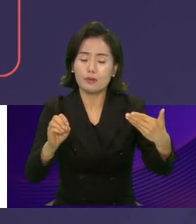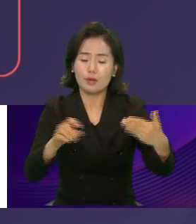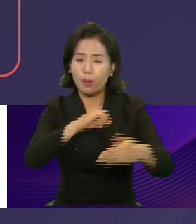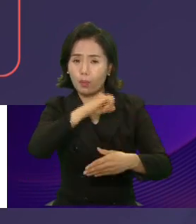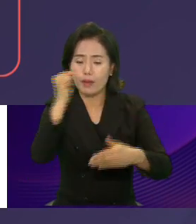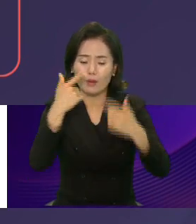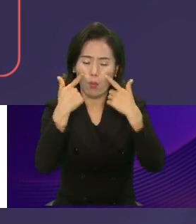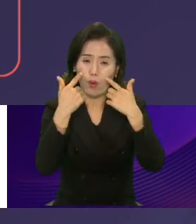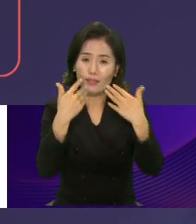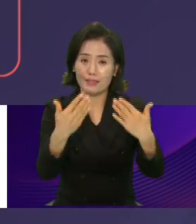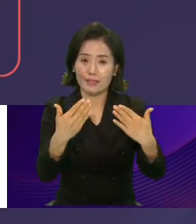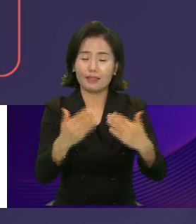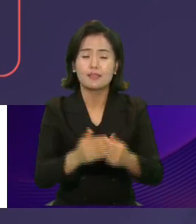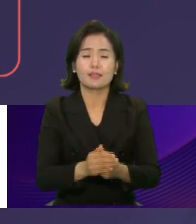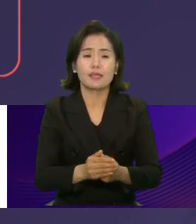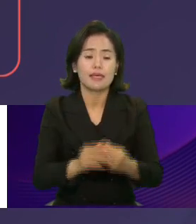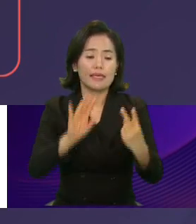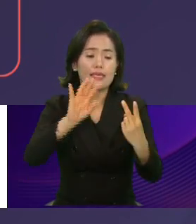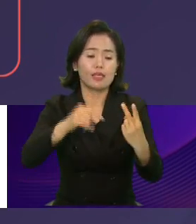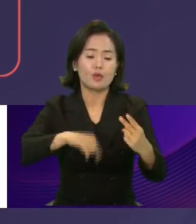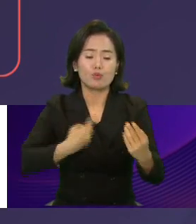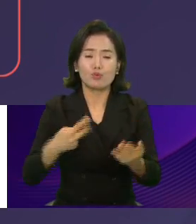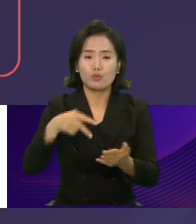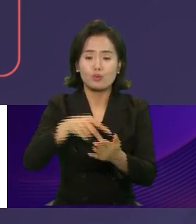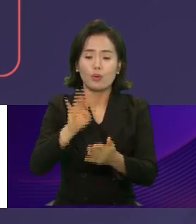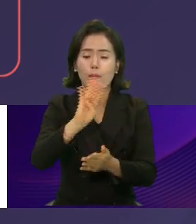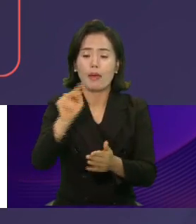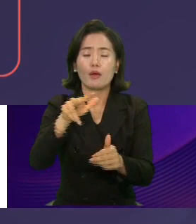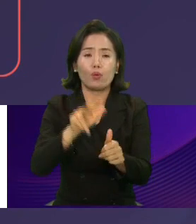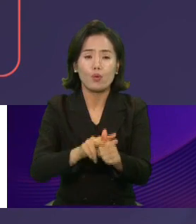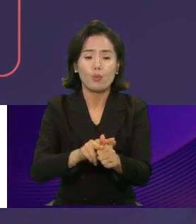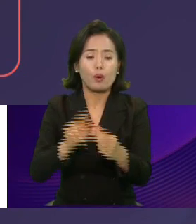당선이 확실시 되고 있습니다. 2위는 무소속 백재욱 후보,